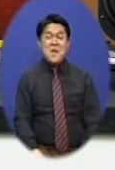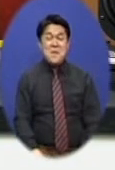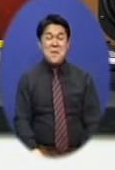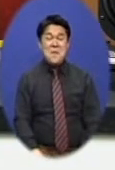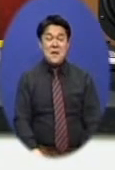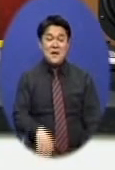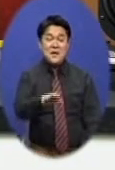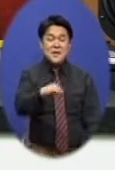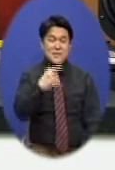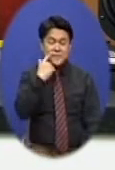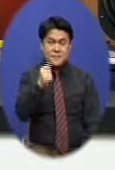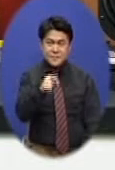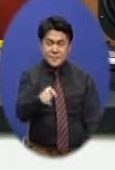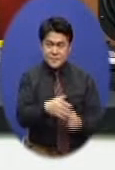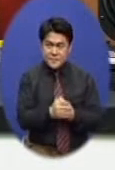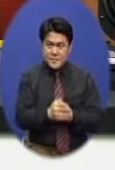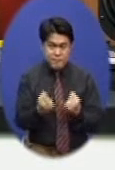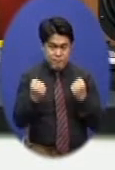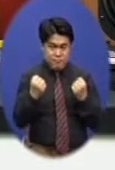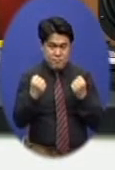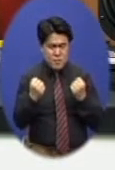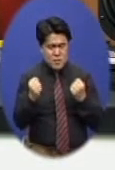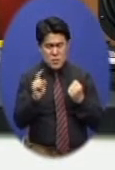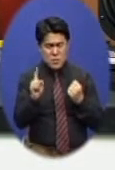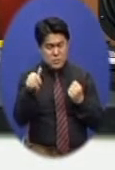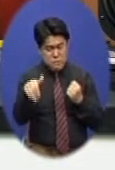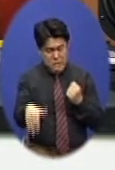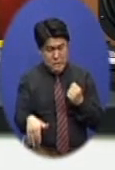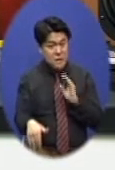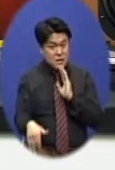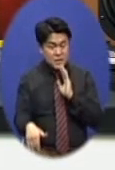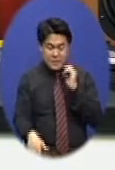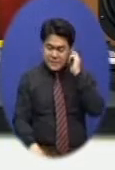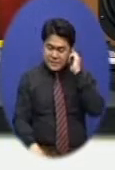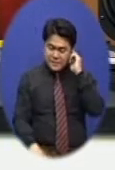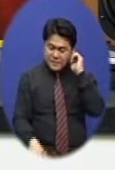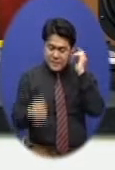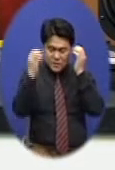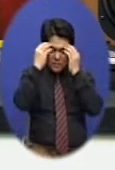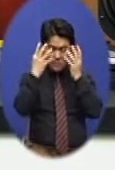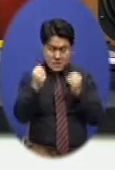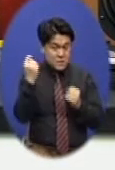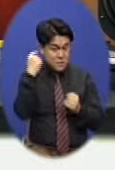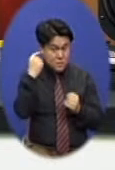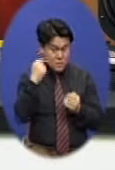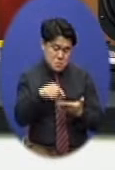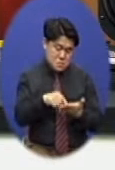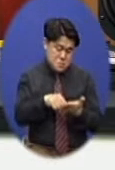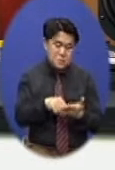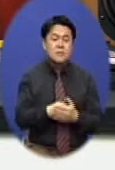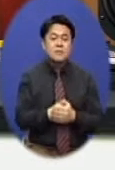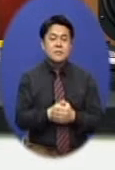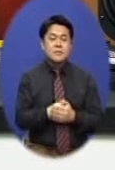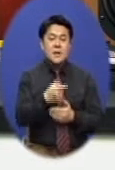그래요. 아버님은 이것도 참 그 건강이 많이 안 좋으셔가지고 네. 참 고생을 많이 하신다는데. 네. 아버님